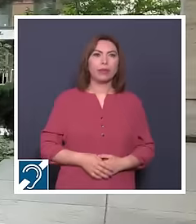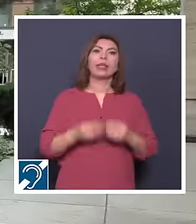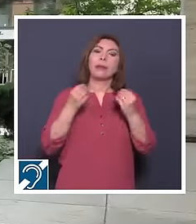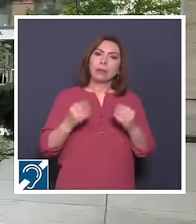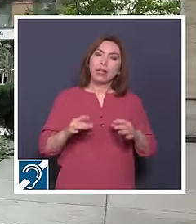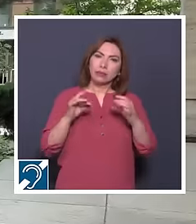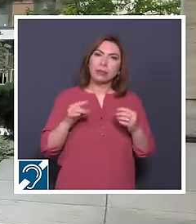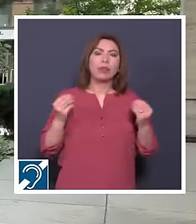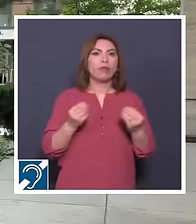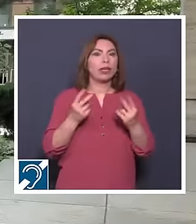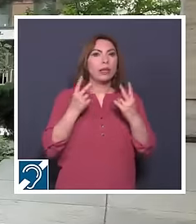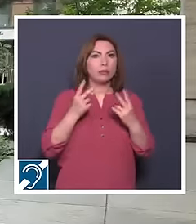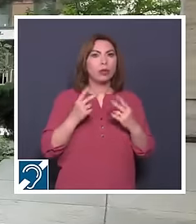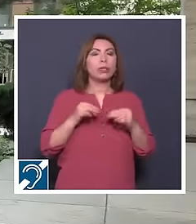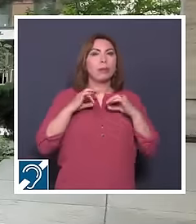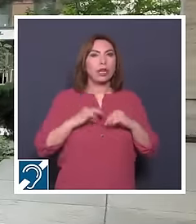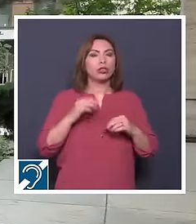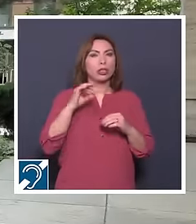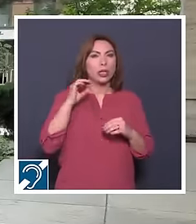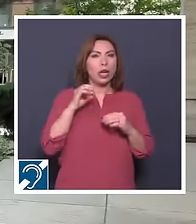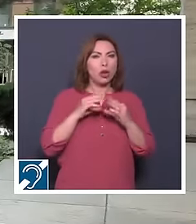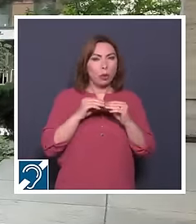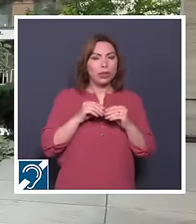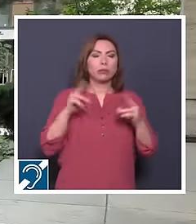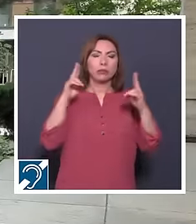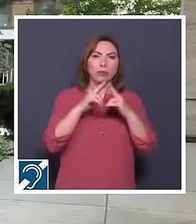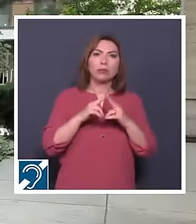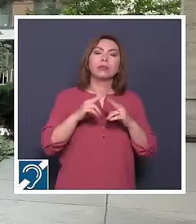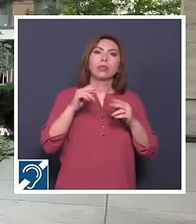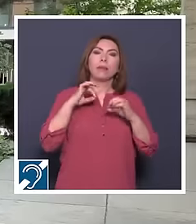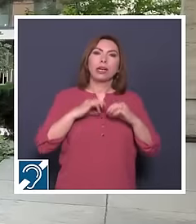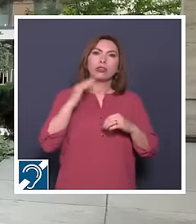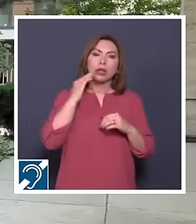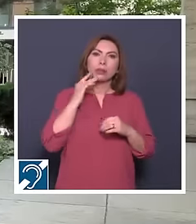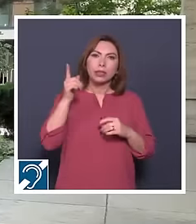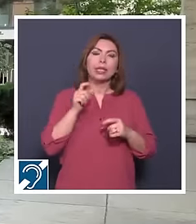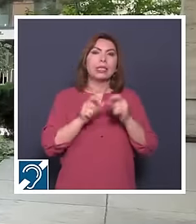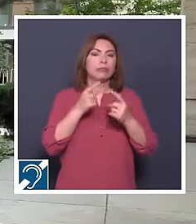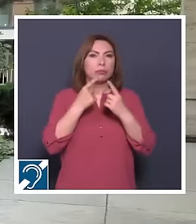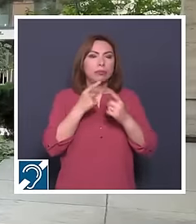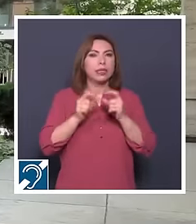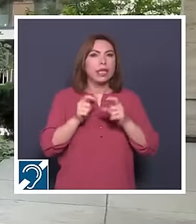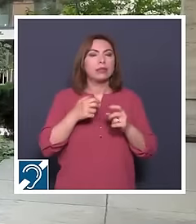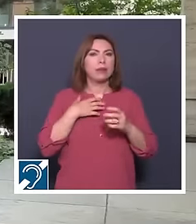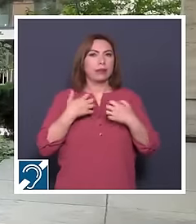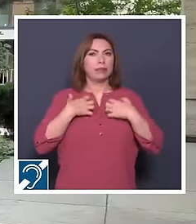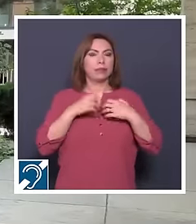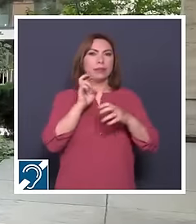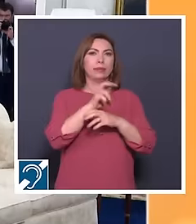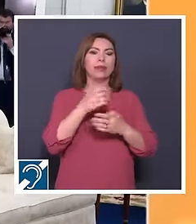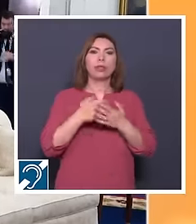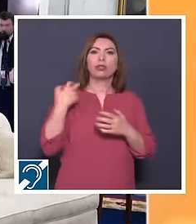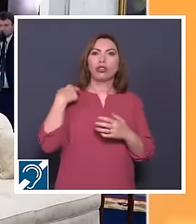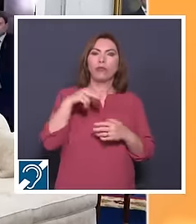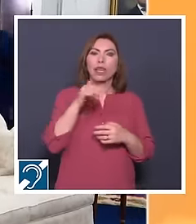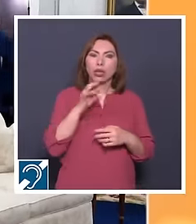Bine v-am găsit. Foarte important, Klaus Iohannis a stat de vorbă cu omologul său american și despre candidatura sa la șefia NATO. Ce a spus Klaus Iohannis după